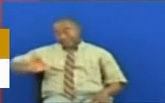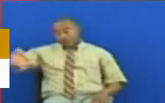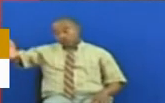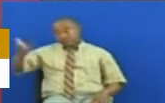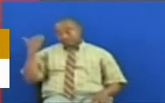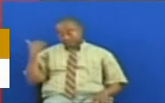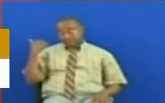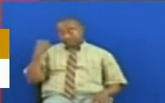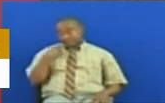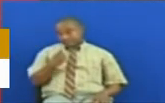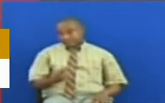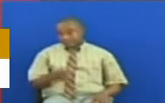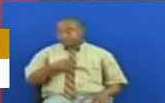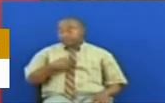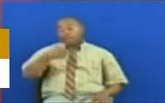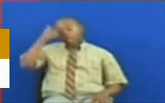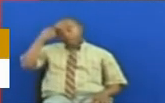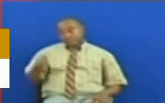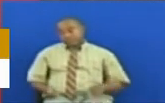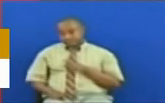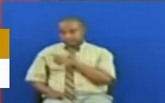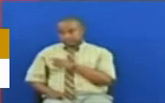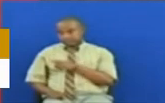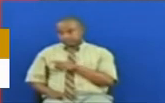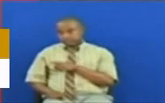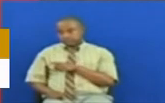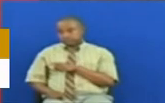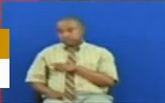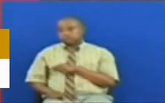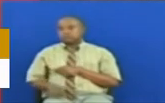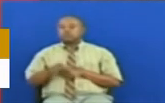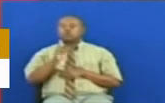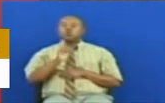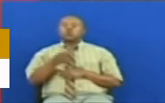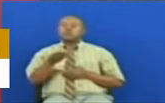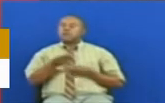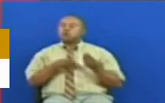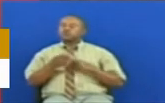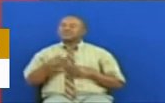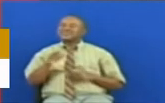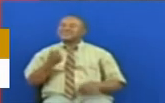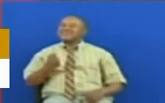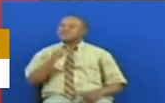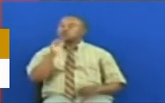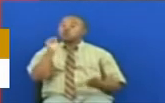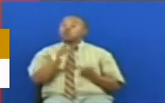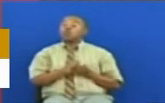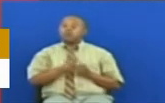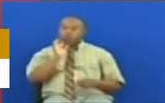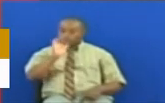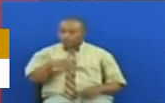ilisema, ninaamini kabisa kuna uchumi wa zaidi ya trilioni 10 kwa mwaka nchi hii inaweza